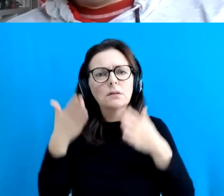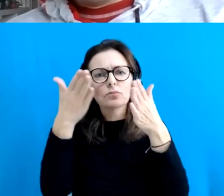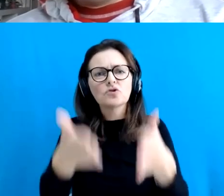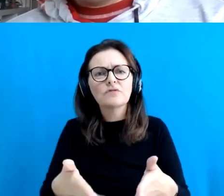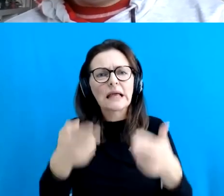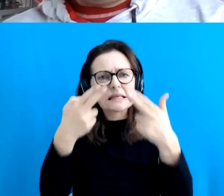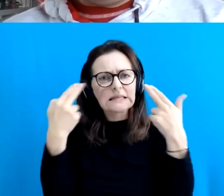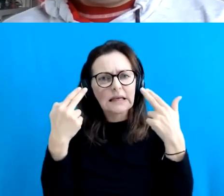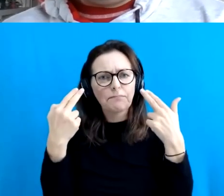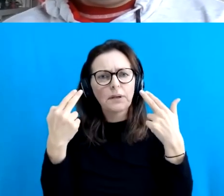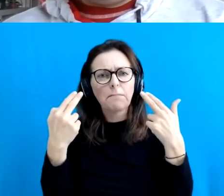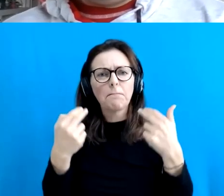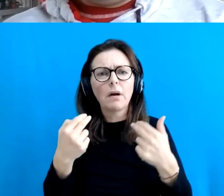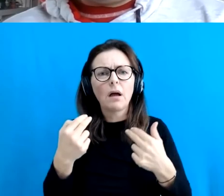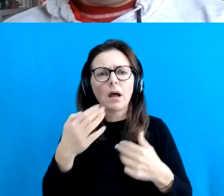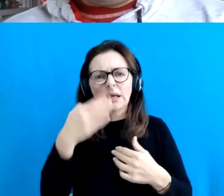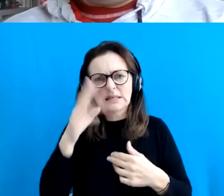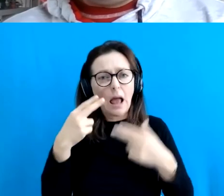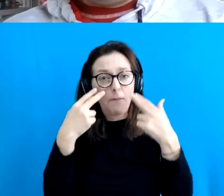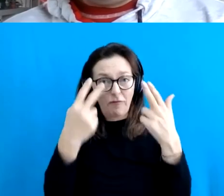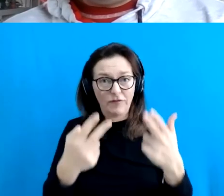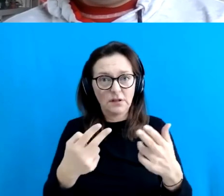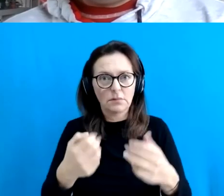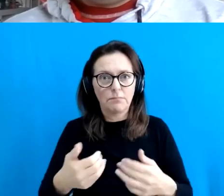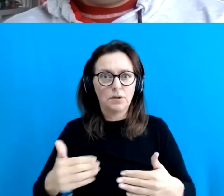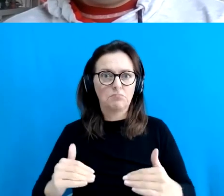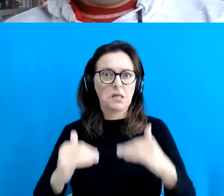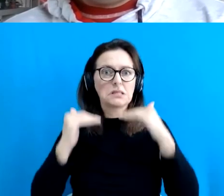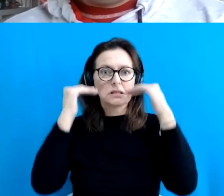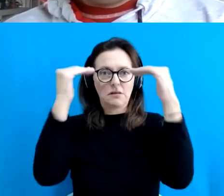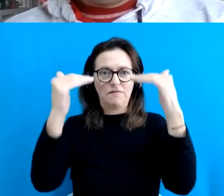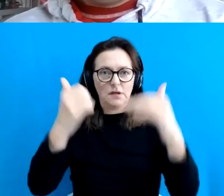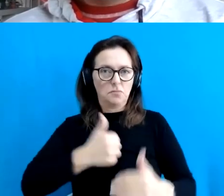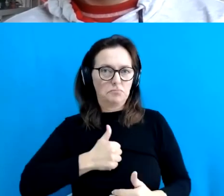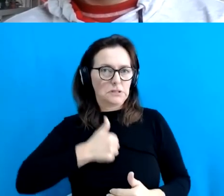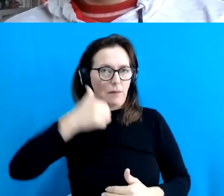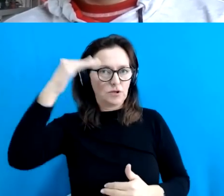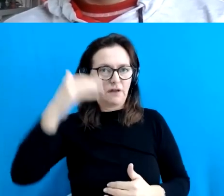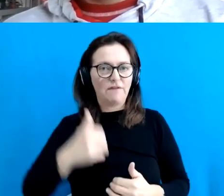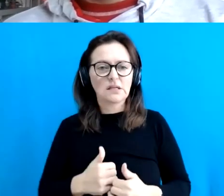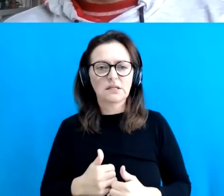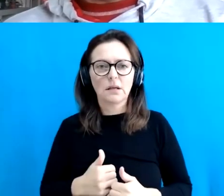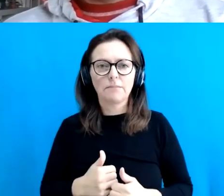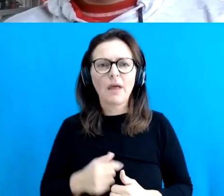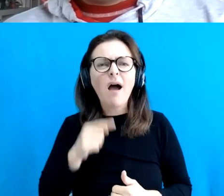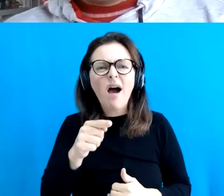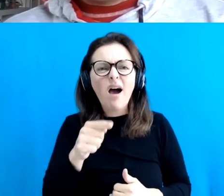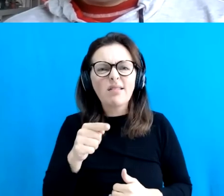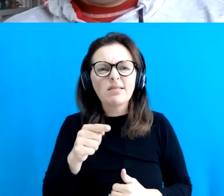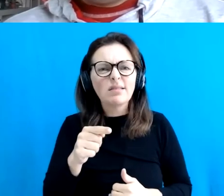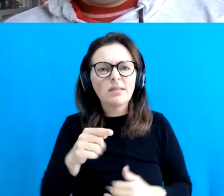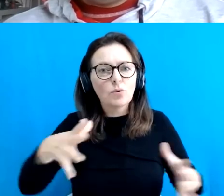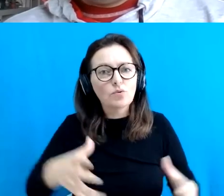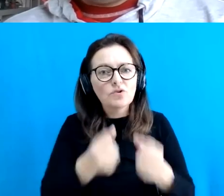in slabovidnim, da bi jim dvignil samo zavest. Tako, ampak ja. Jaz mislim, da si ti v tem trenutku visoko nad dnom, ne? Ustvarjaš, ja. Ljubiš,